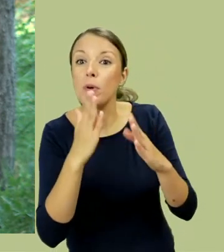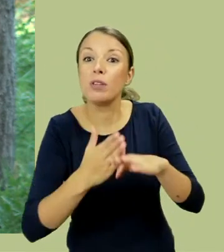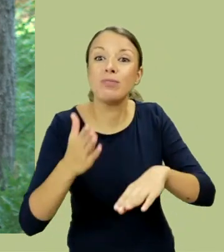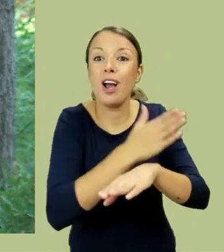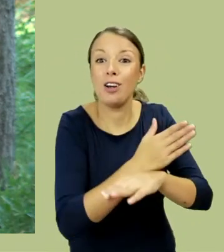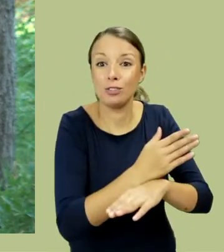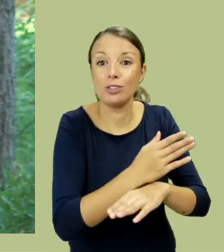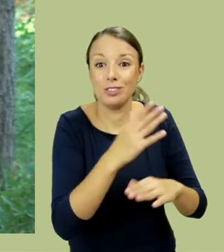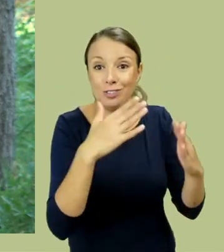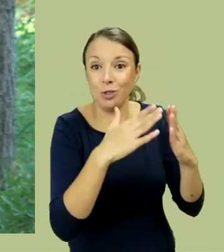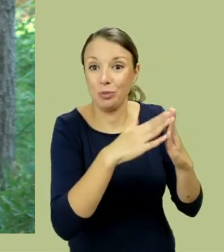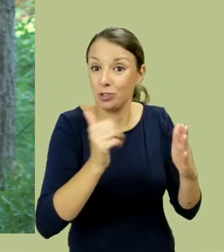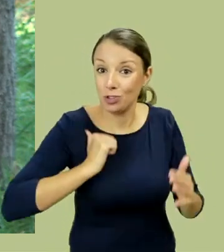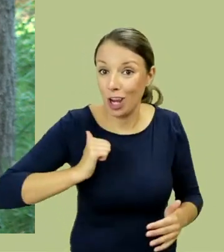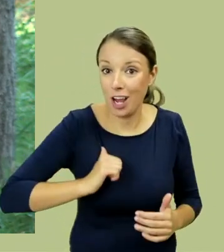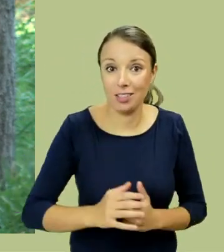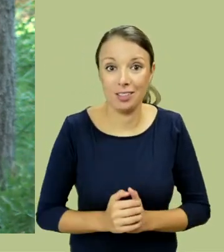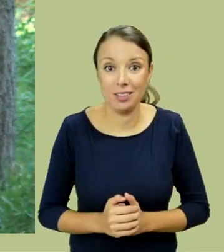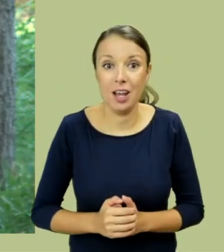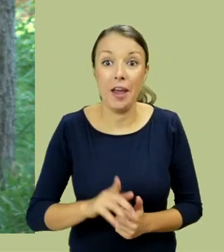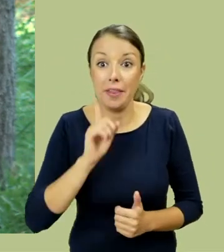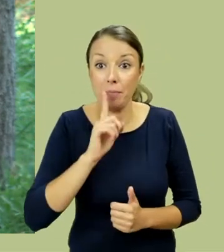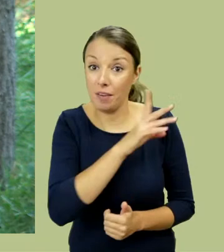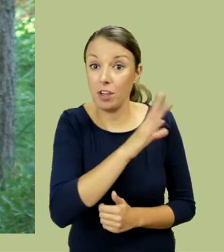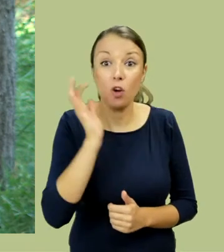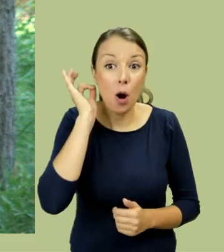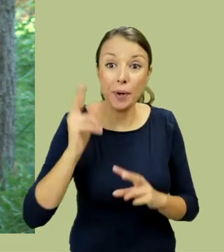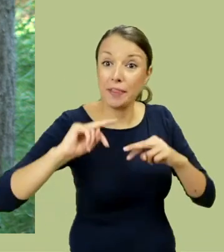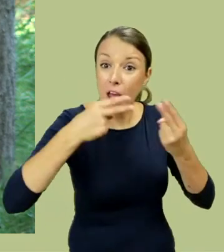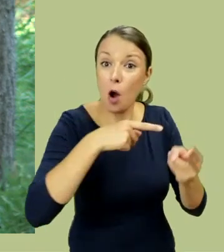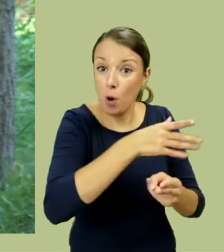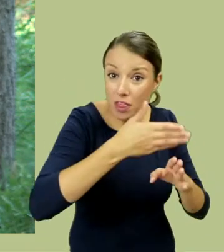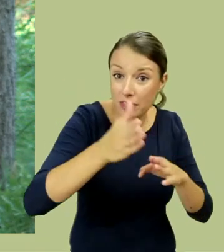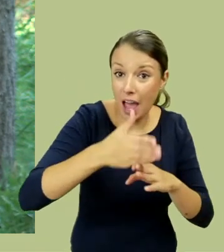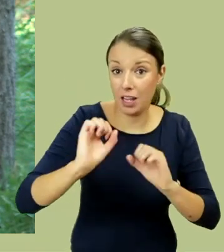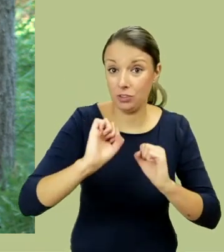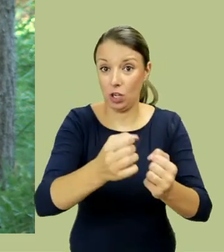i właściwie przejęły ciąg dalszy, bo potem odkopać,